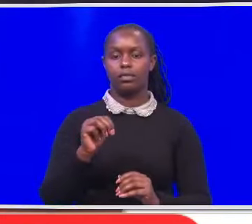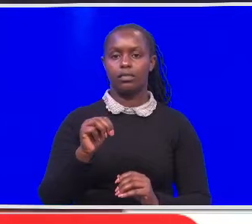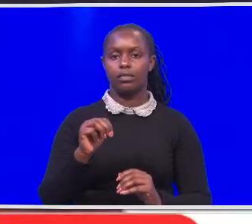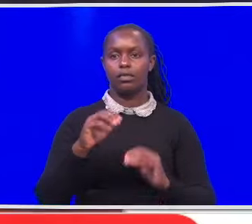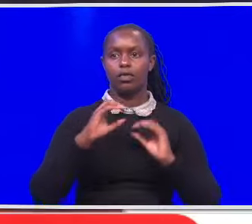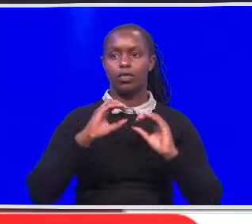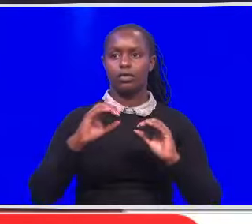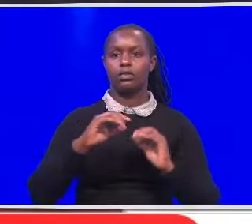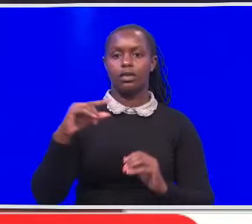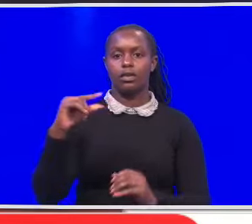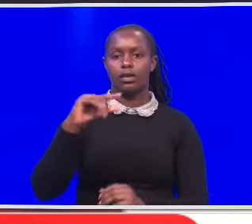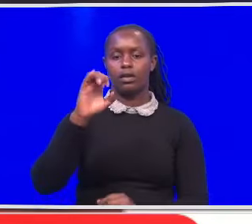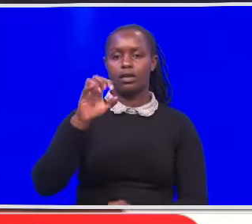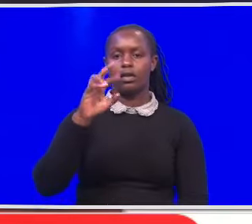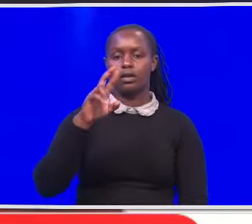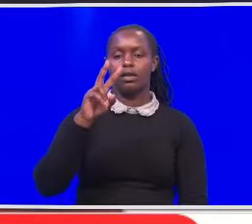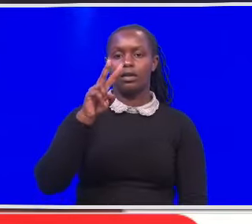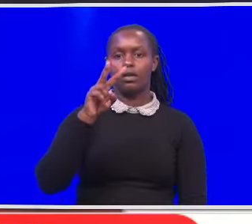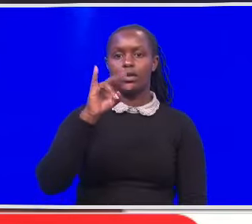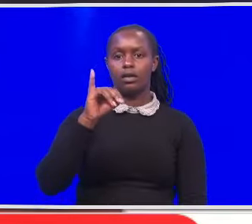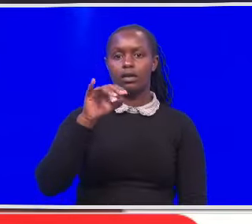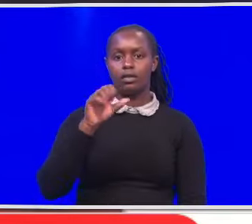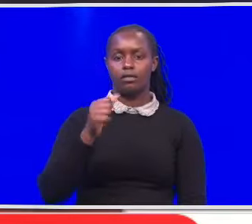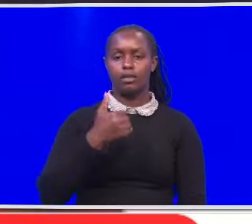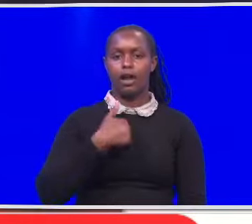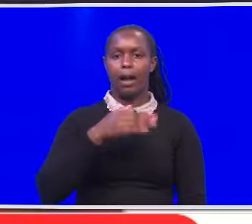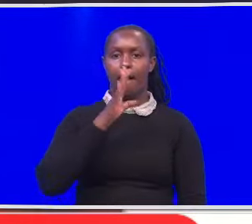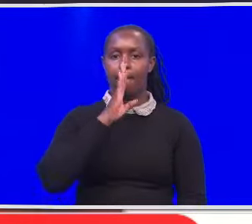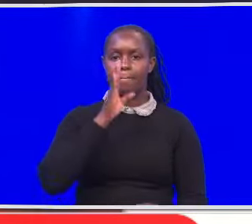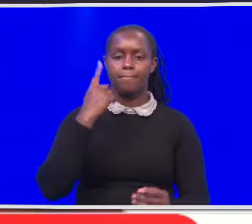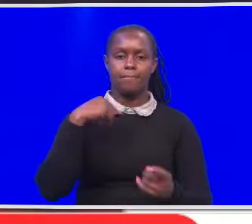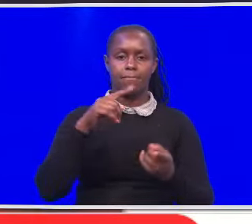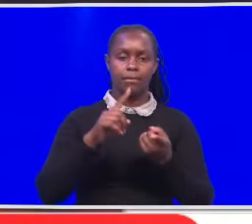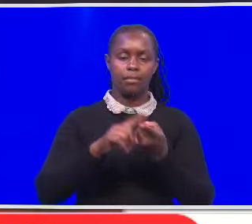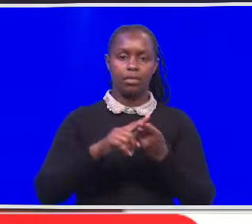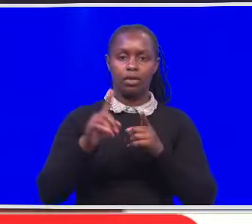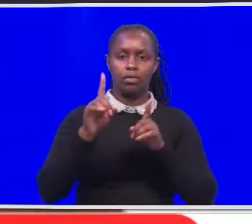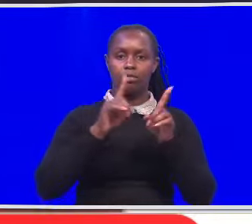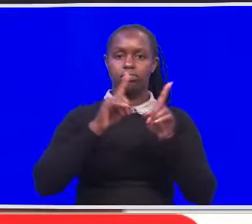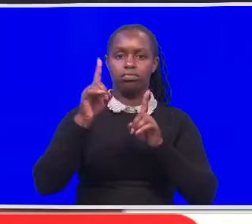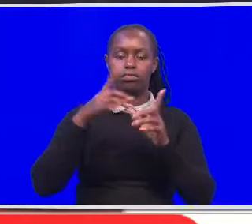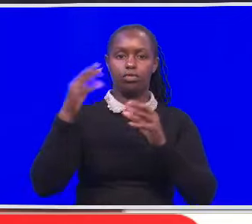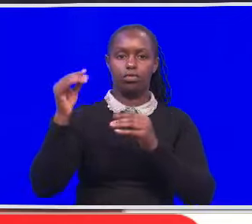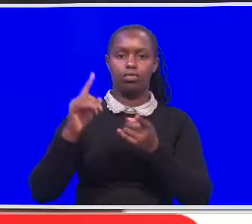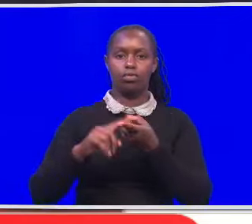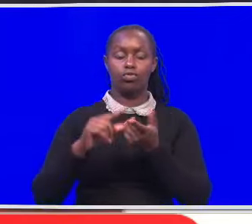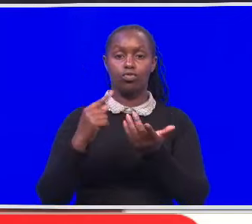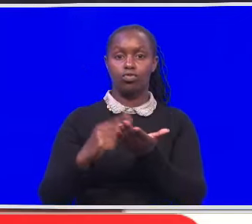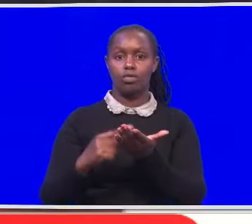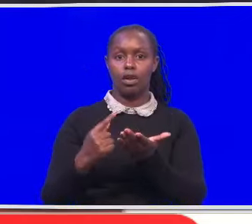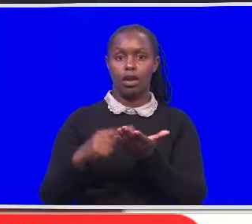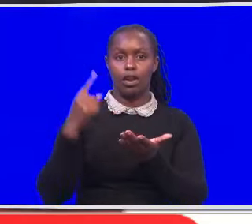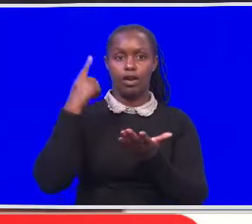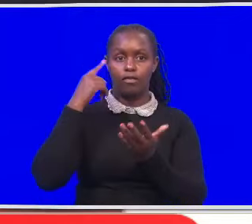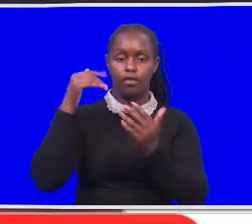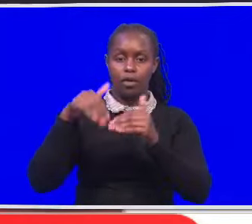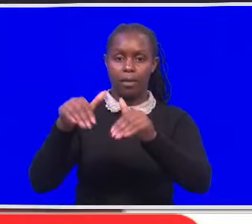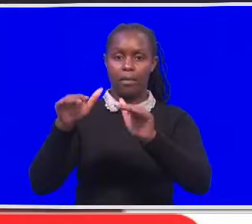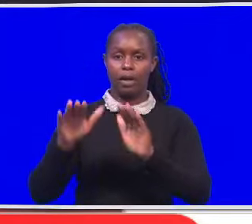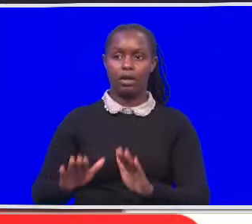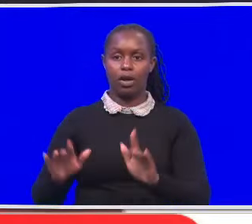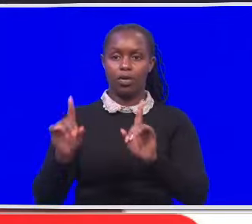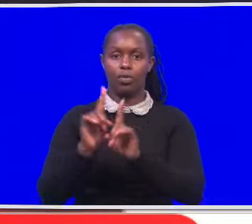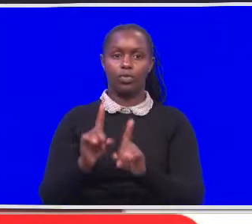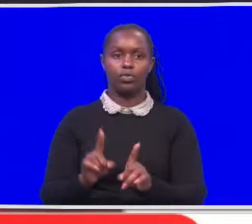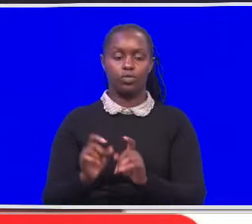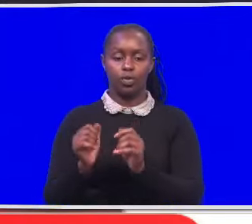Gervais akizimana umesafirishwa hadi taifa la Uganda kwa mazishi. Ikumbukwe kuwa mapema wiki hii kocha huyo pamoja